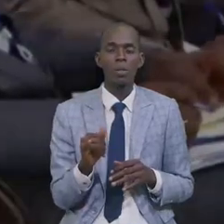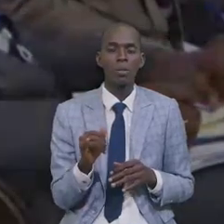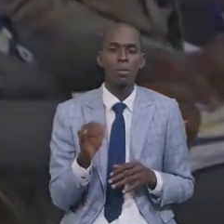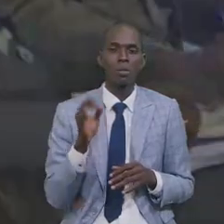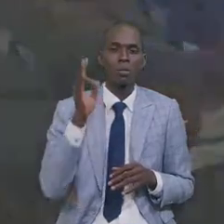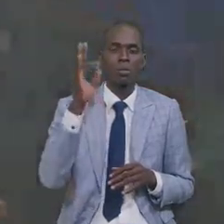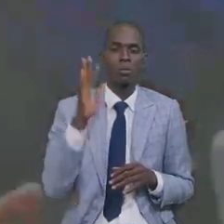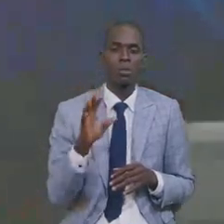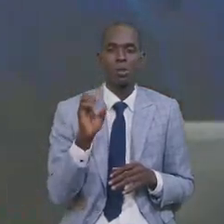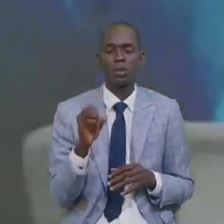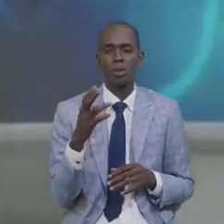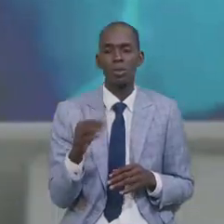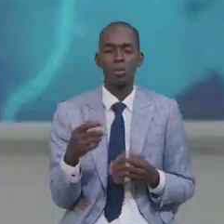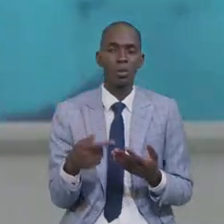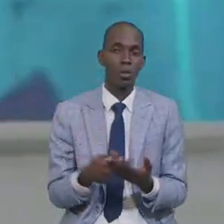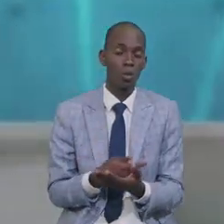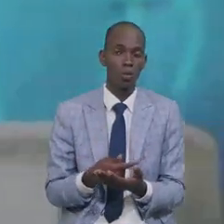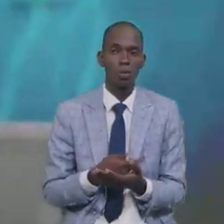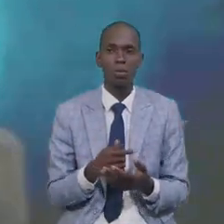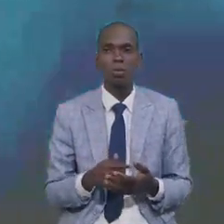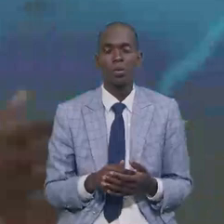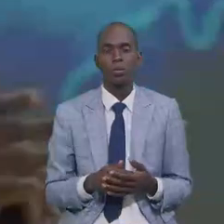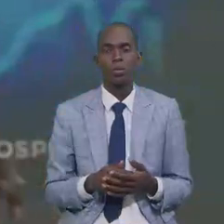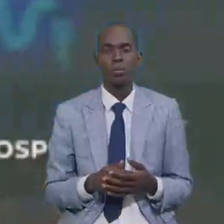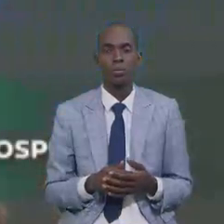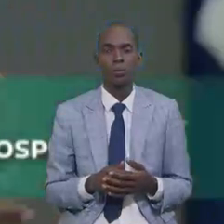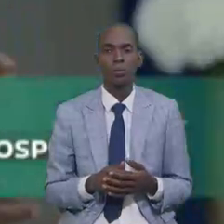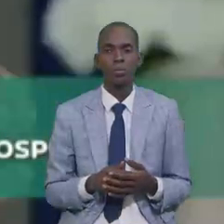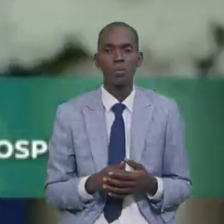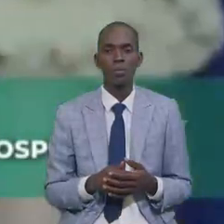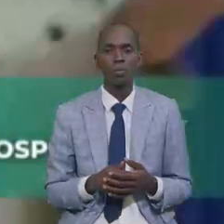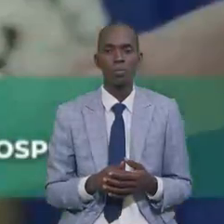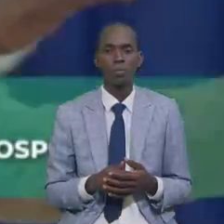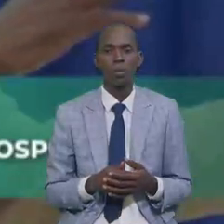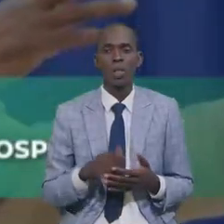L'apprentissage pour la maîtrise par les ministres de l'Évangile. Nous sommes ministres de l'Évangile.